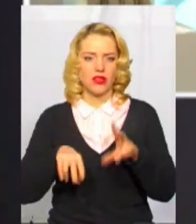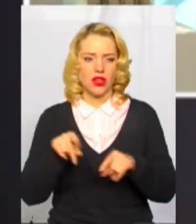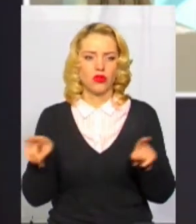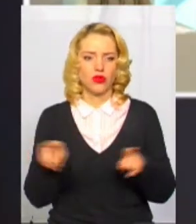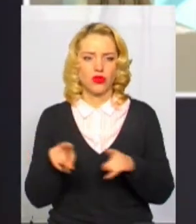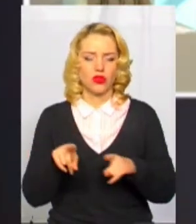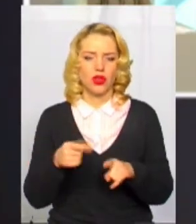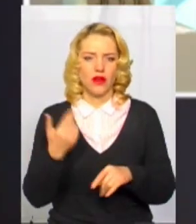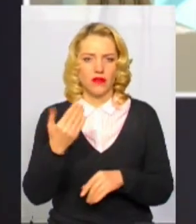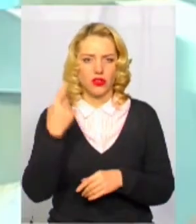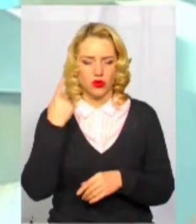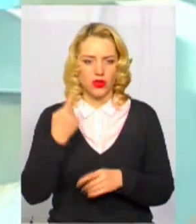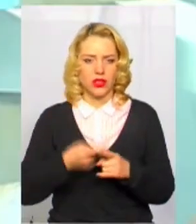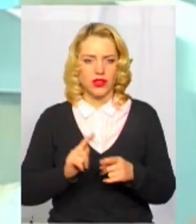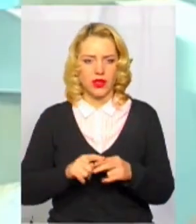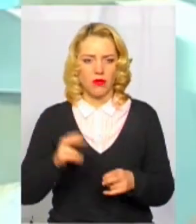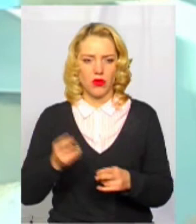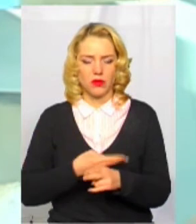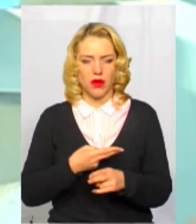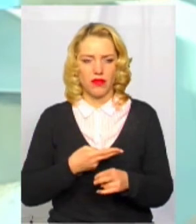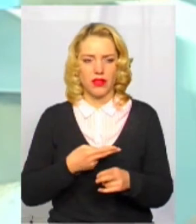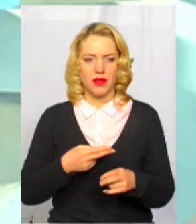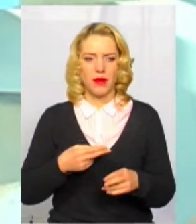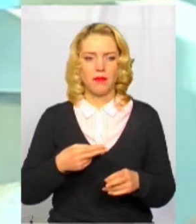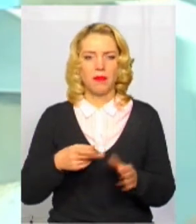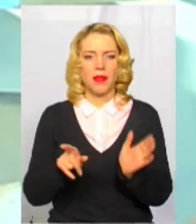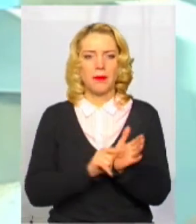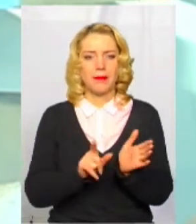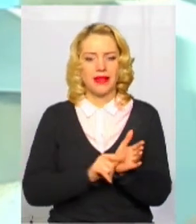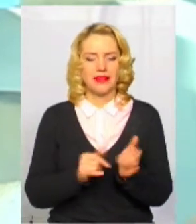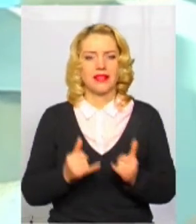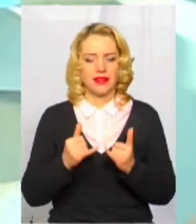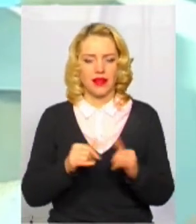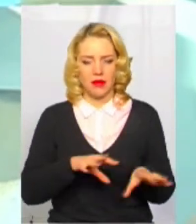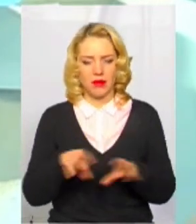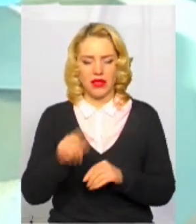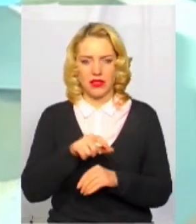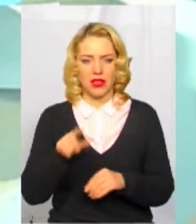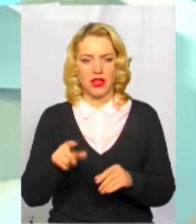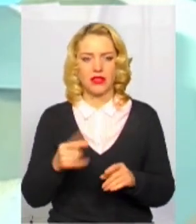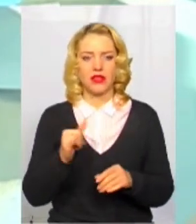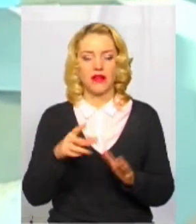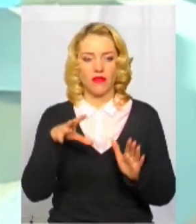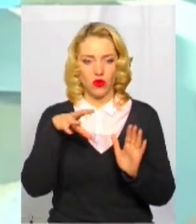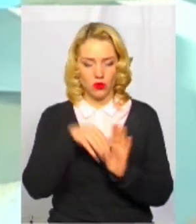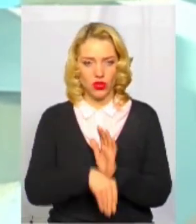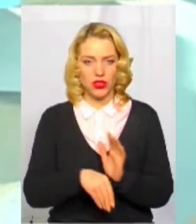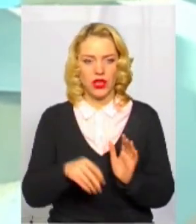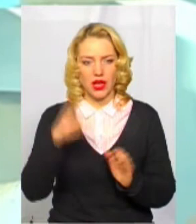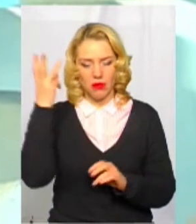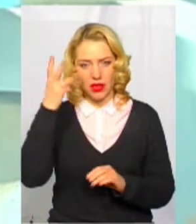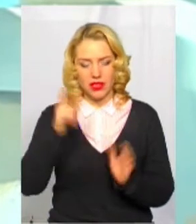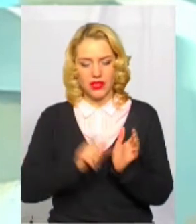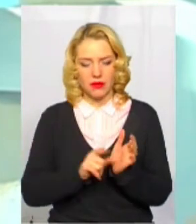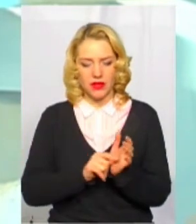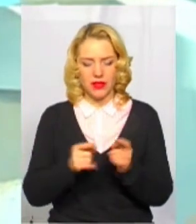ви, мабуть, чули, це позбавлення переселенців пенсій. В тому числі Хмельницьке пенсійне відділення не